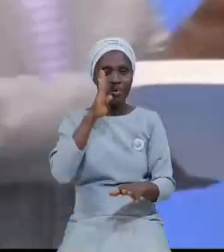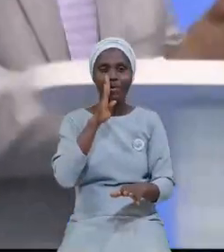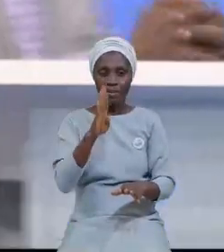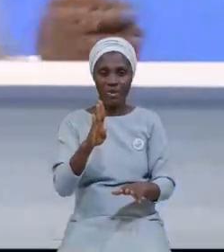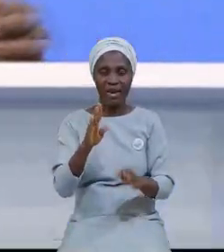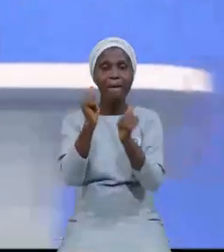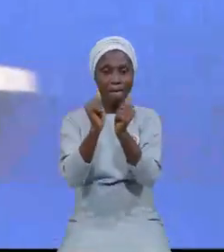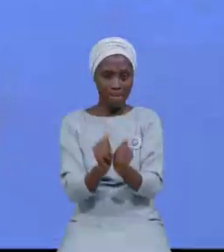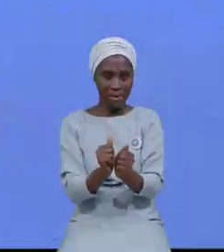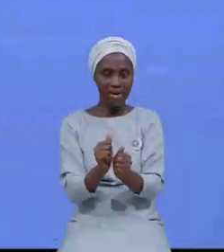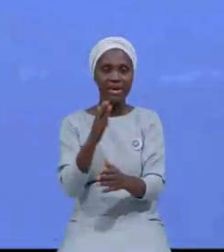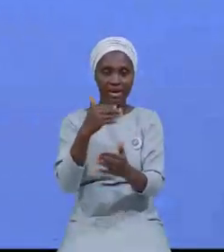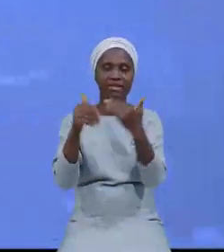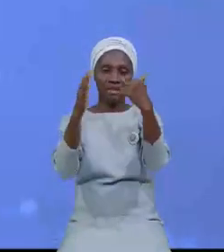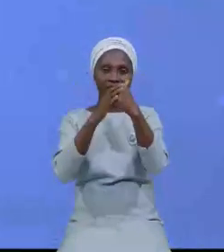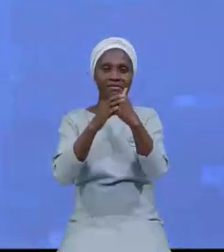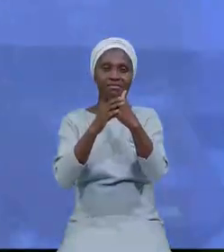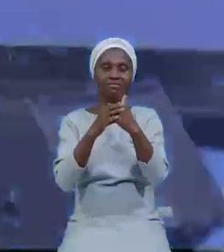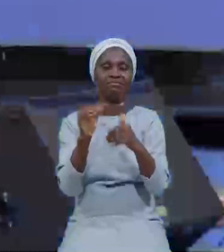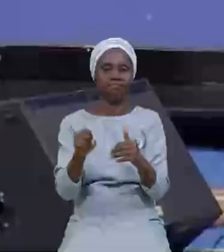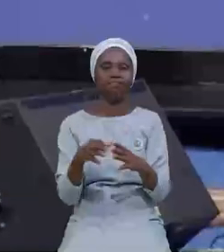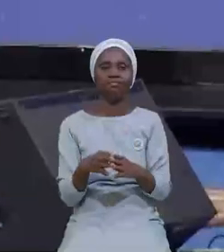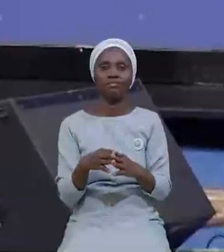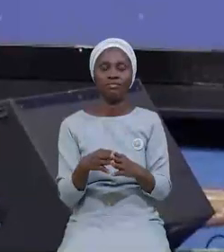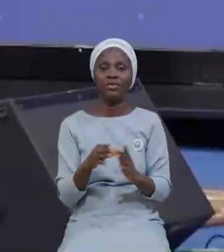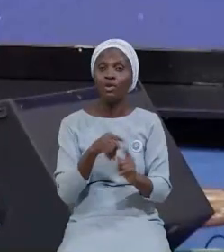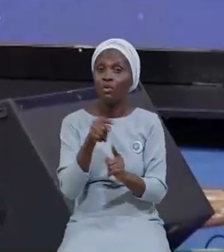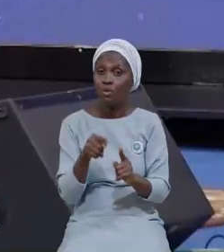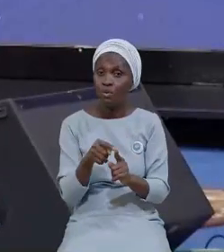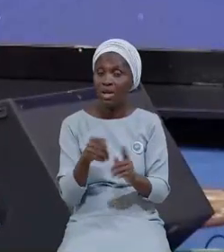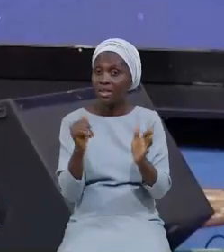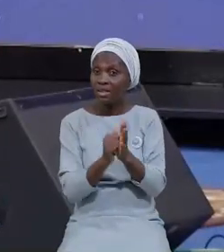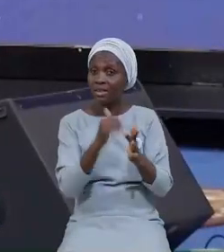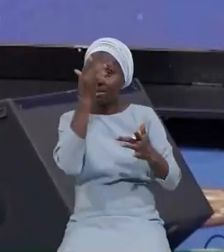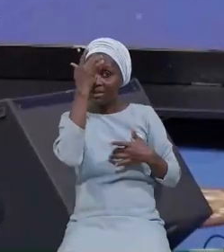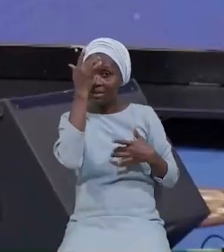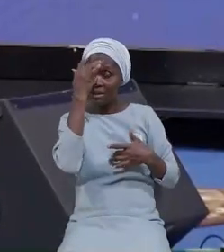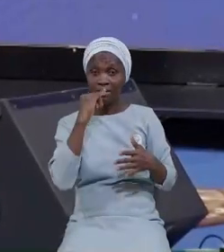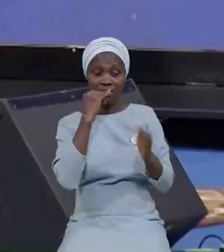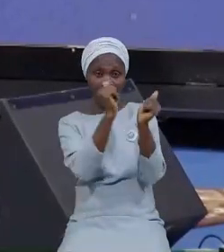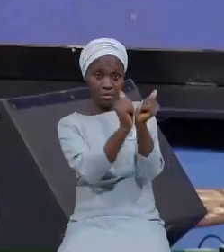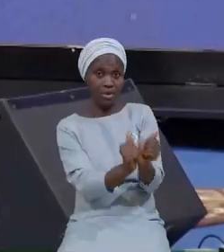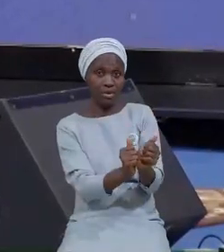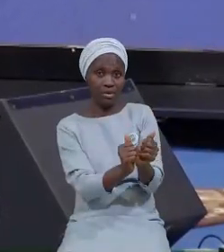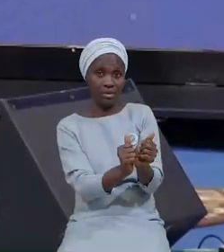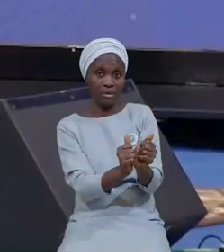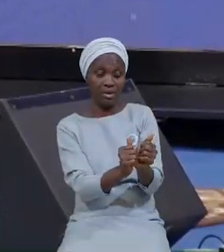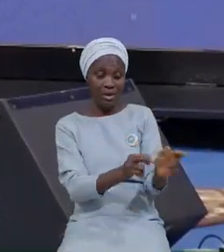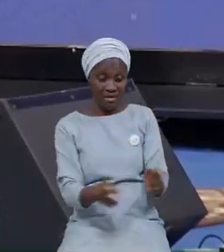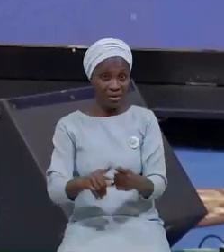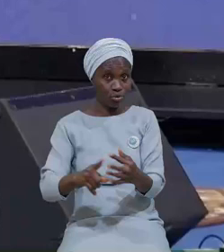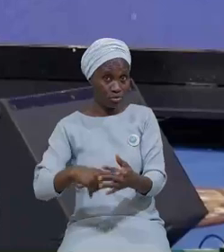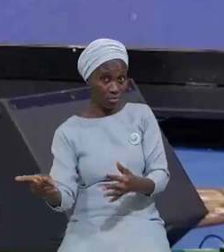terre sera lié dans le ciel quand cette maladie est liée